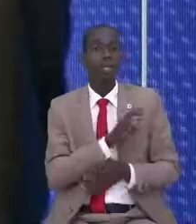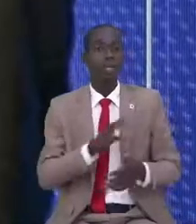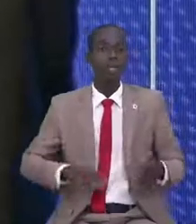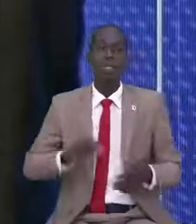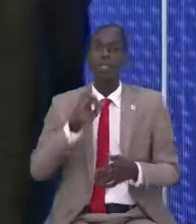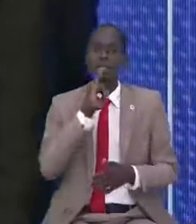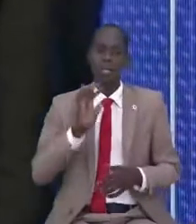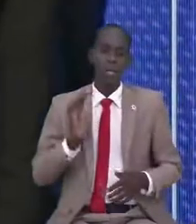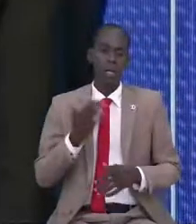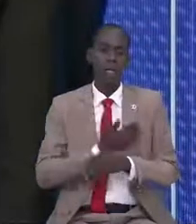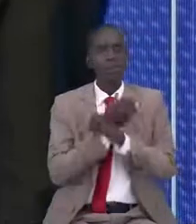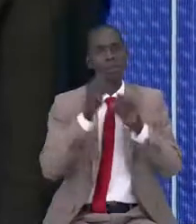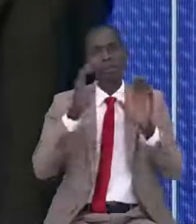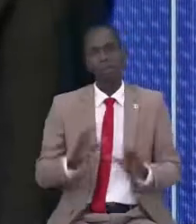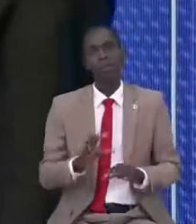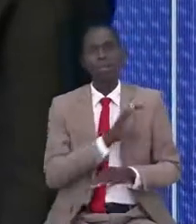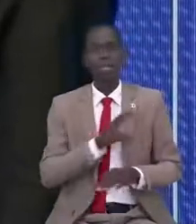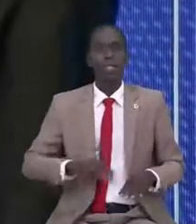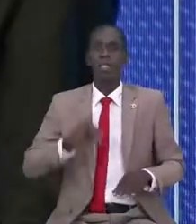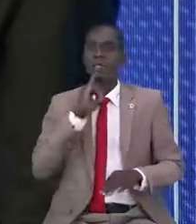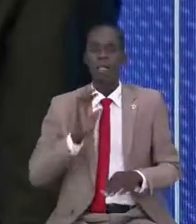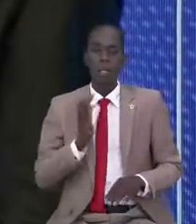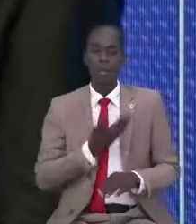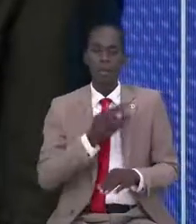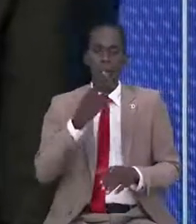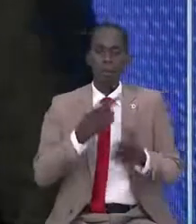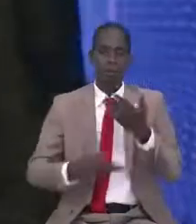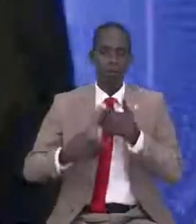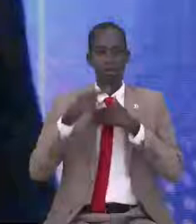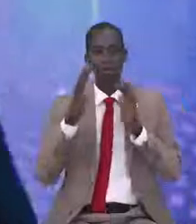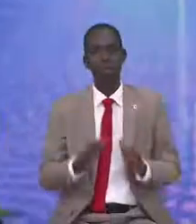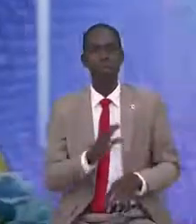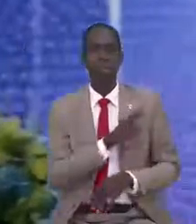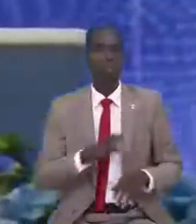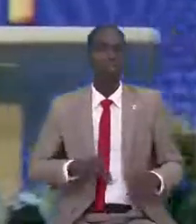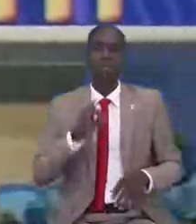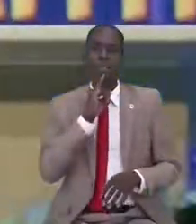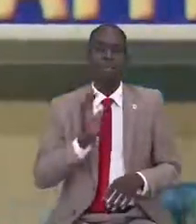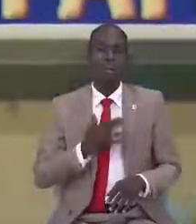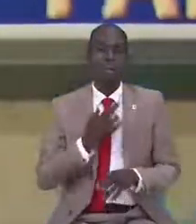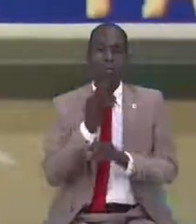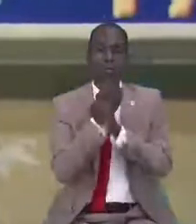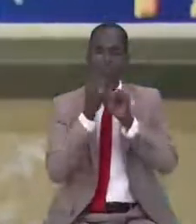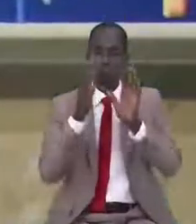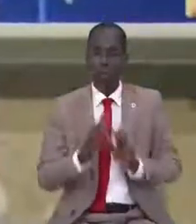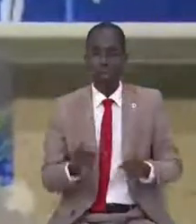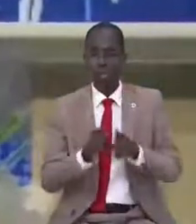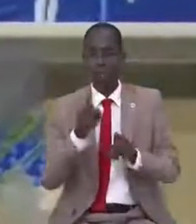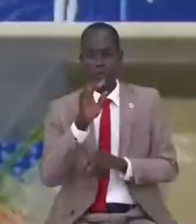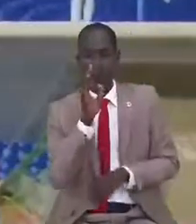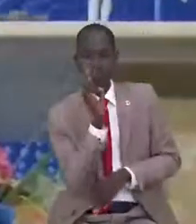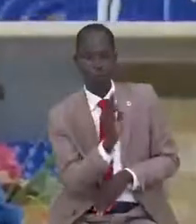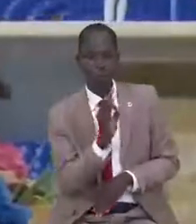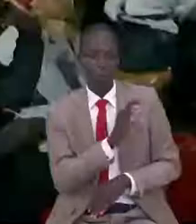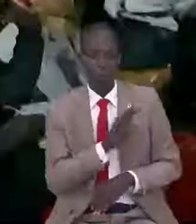notre sauveur. Christ est notre restaurateur. Christ est notre rédempteur. Et comme vous prêchez Christ à